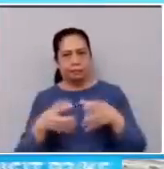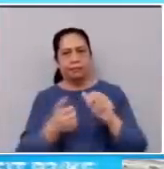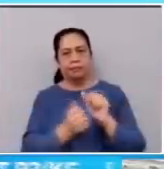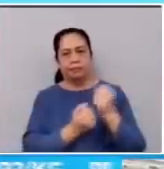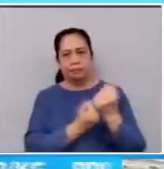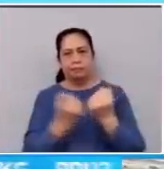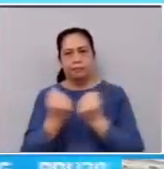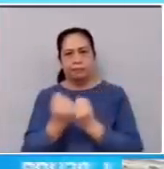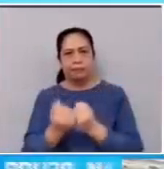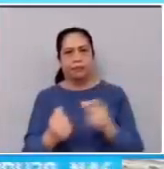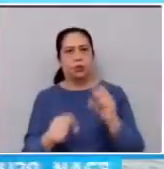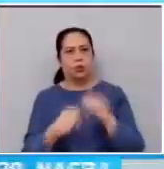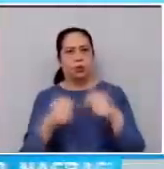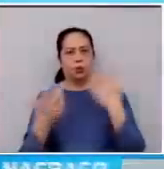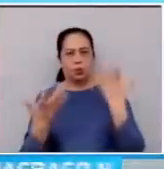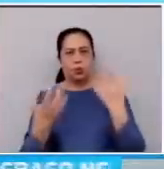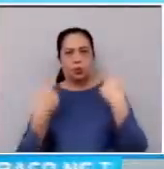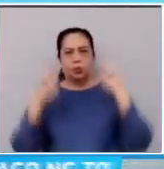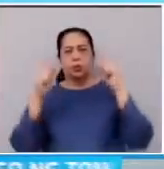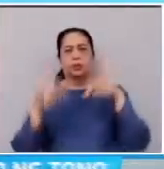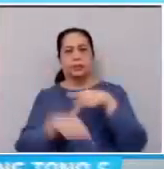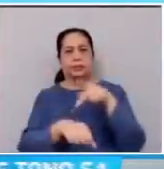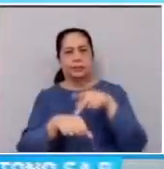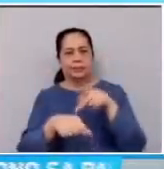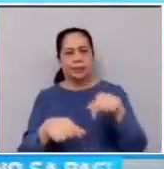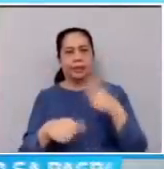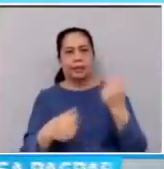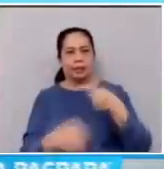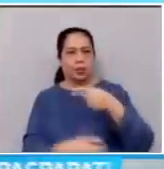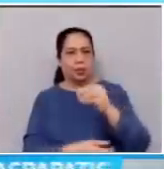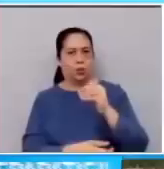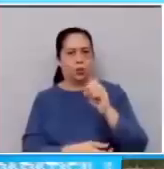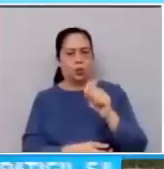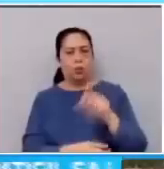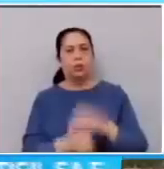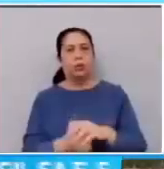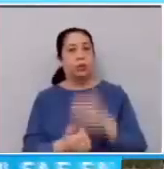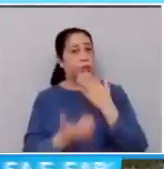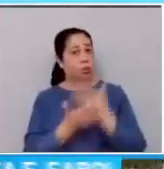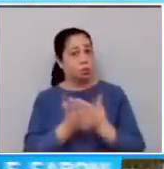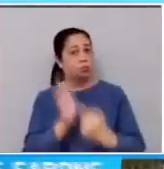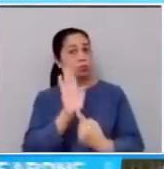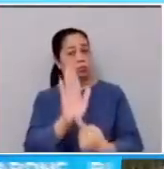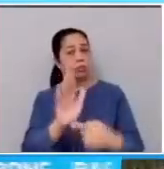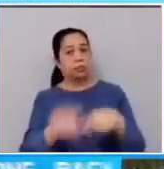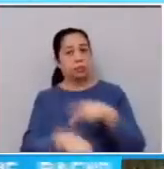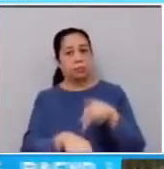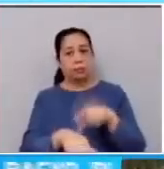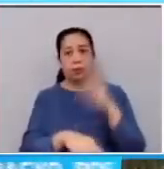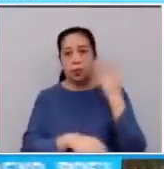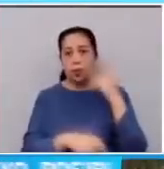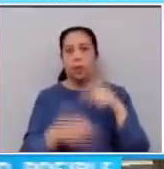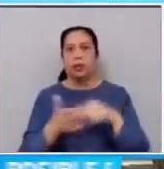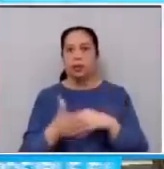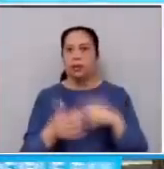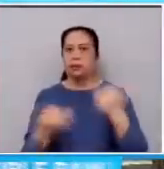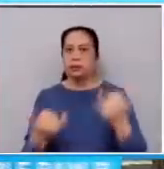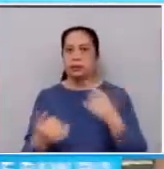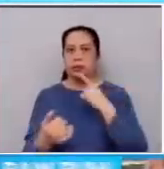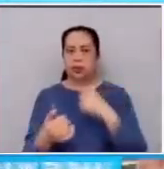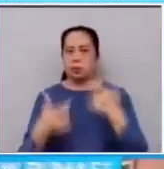para mairaos ko sa Pilipinas. Magandang sinyalis to para sa bansa dahil ito ay isang